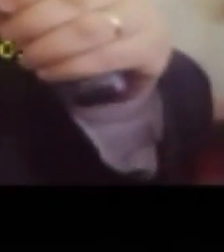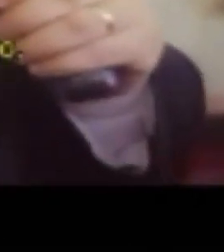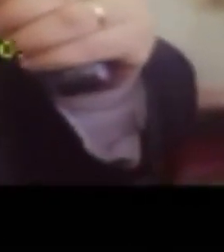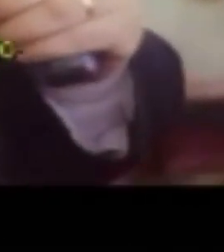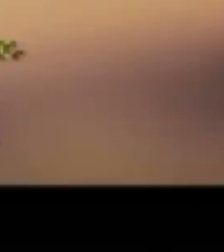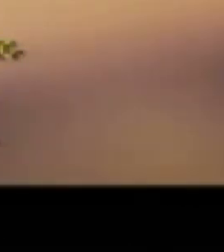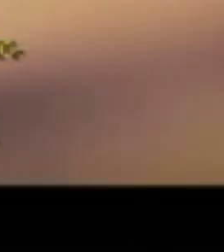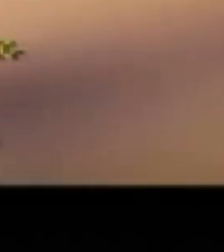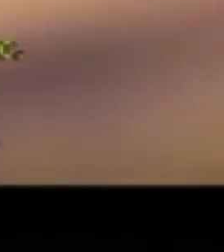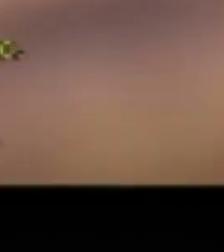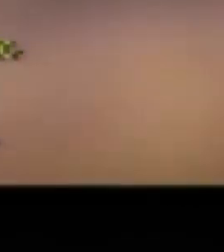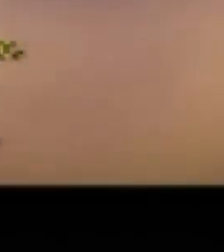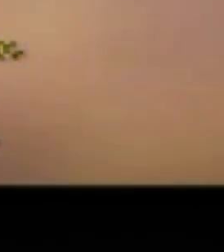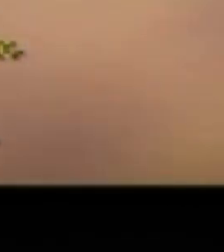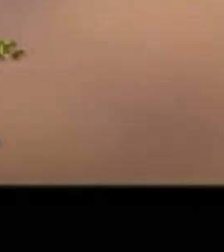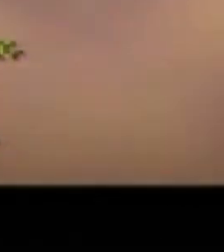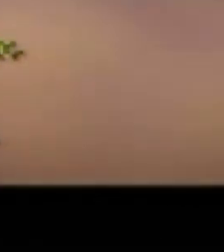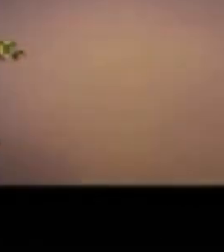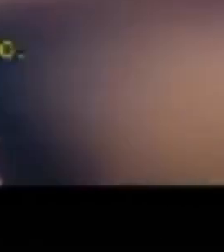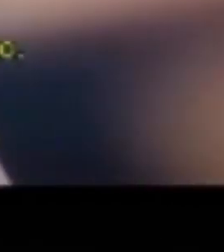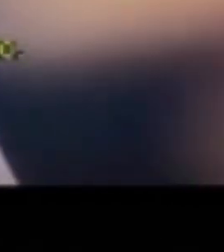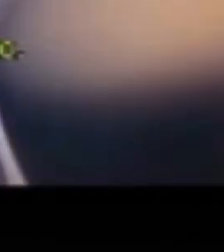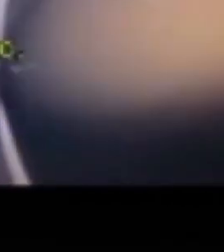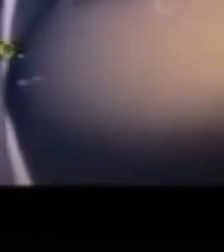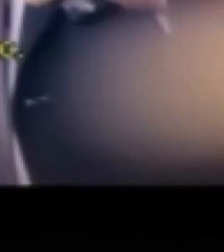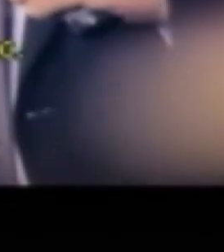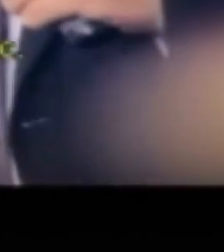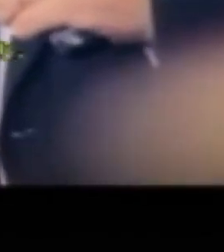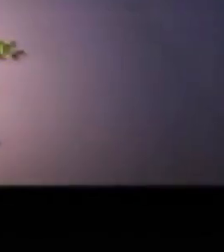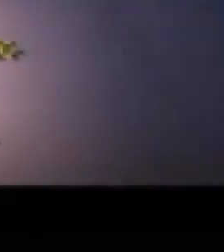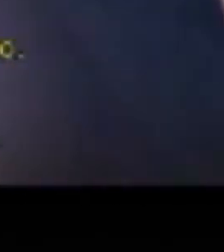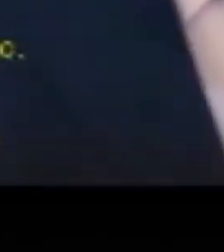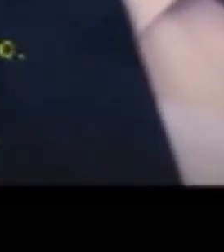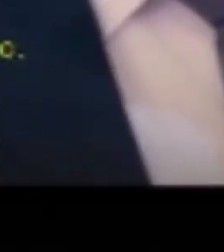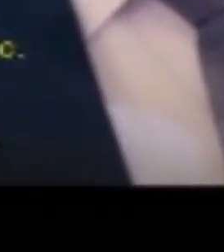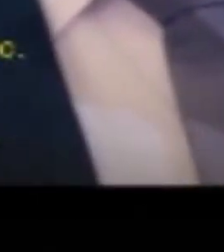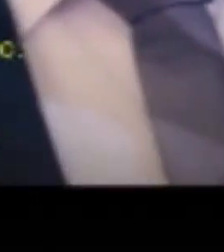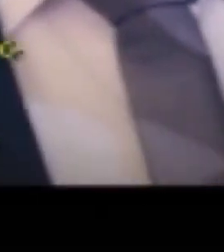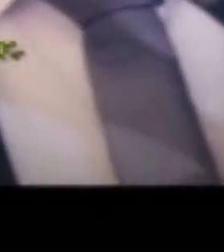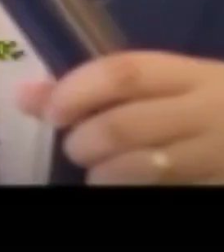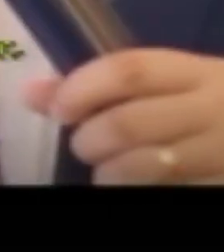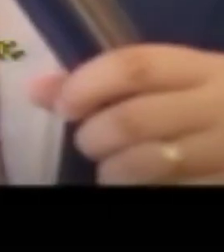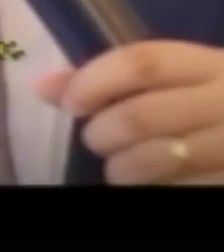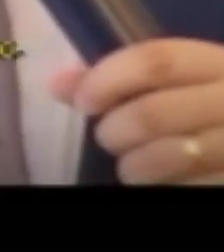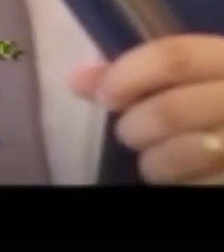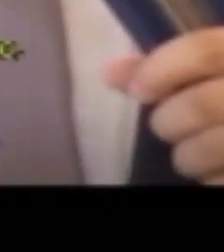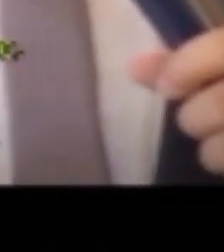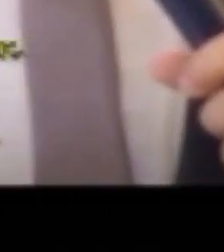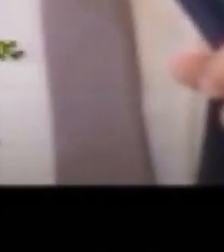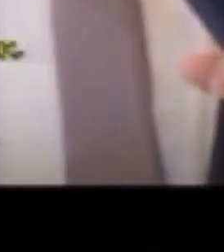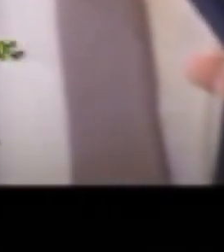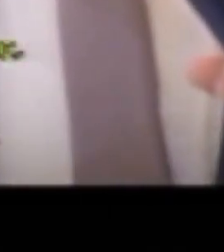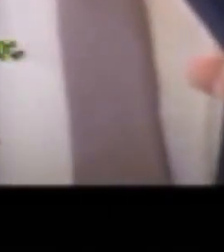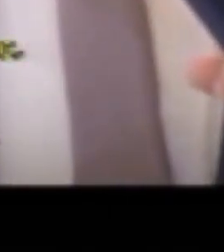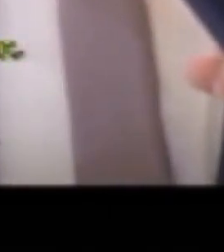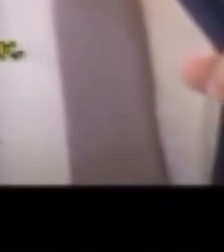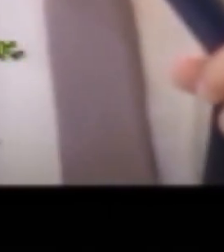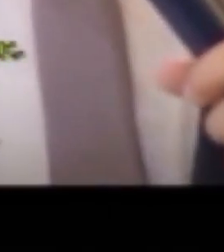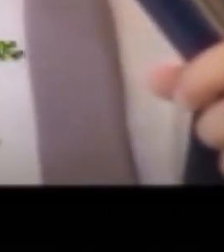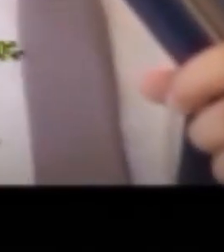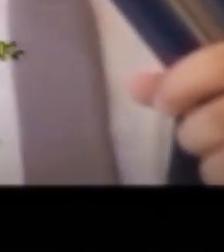قوي طبط ريس امي امي يسخن